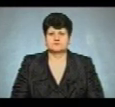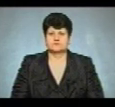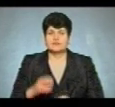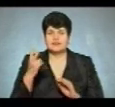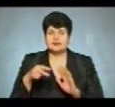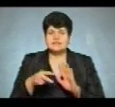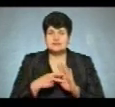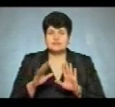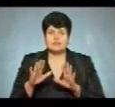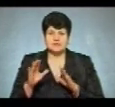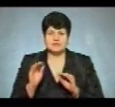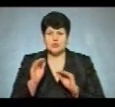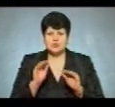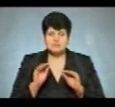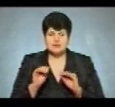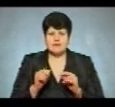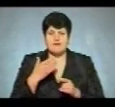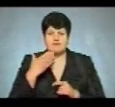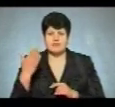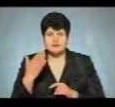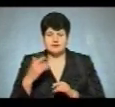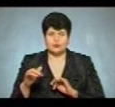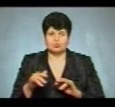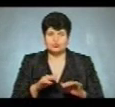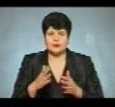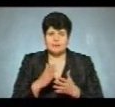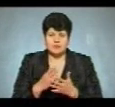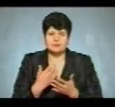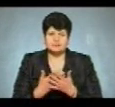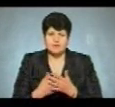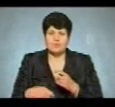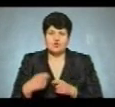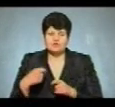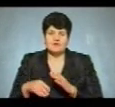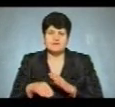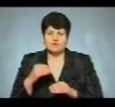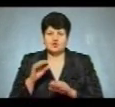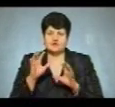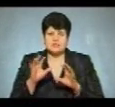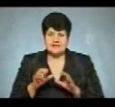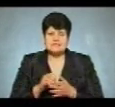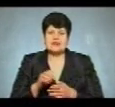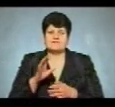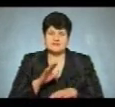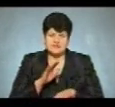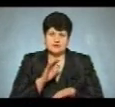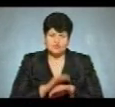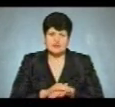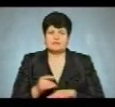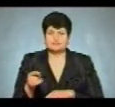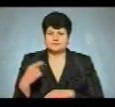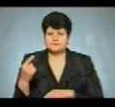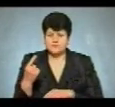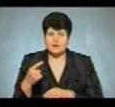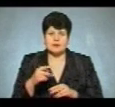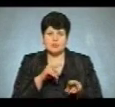Сім випадків розміщення агітаційної продукції, які мали ознаки порушення виборчого законодавства, зафіксували на Тернопільщині